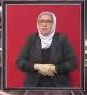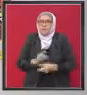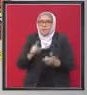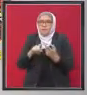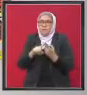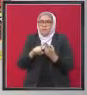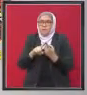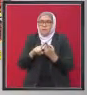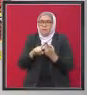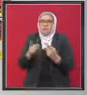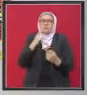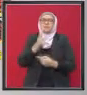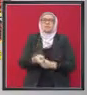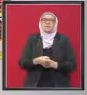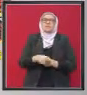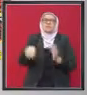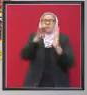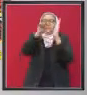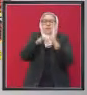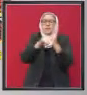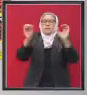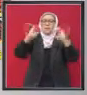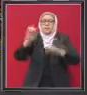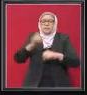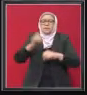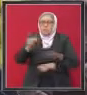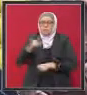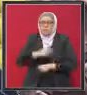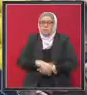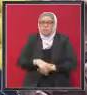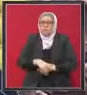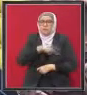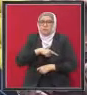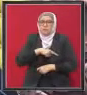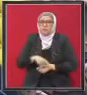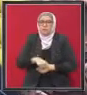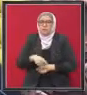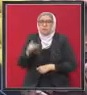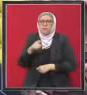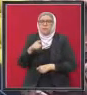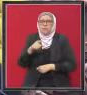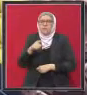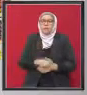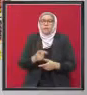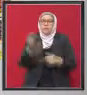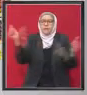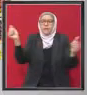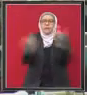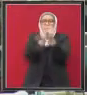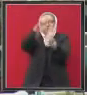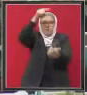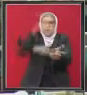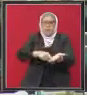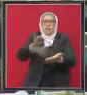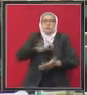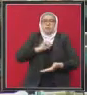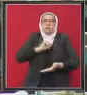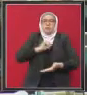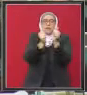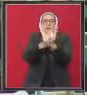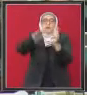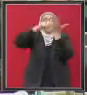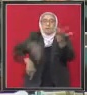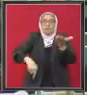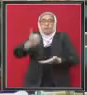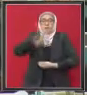Sepang. Dia memang tidak ada peraturan punya larasan ni. Dia selalu buat gitu. Menteri. Halau Sepang tu. Dengan ini saya dengan rendah hati menteri dan penuh